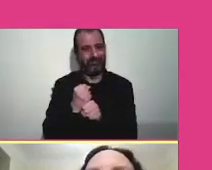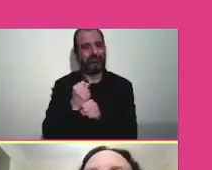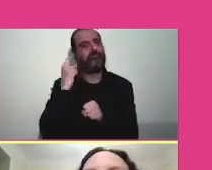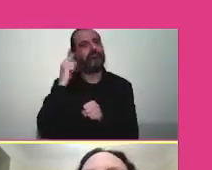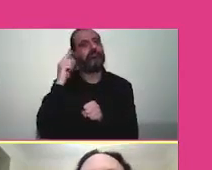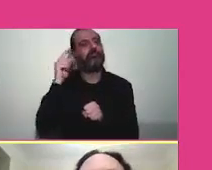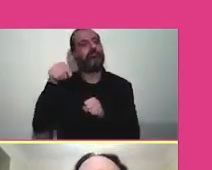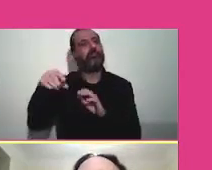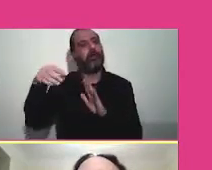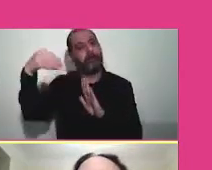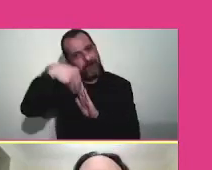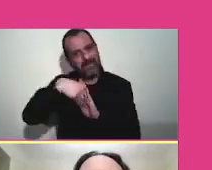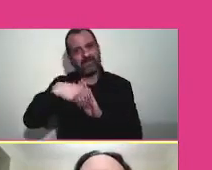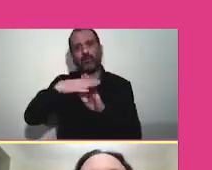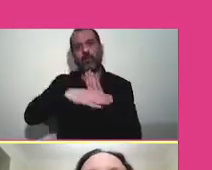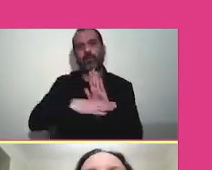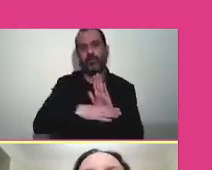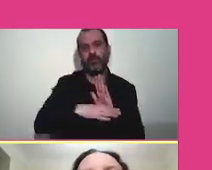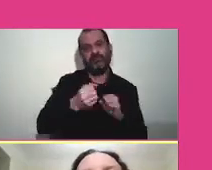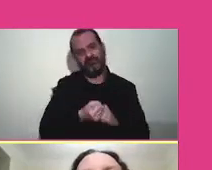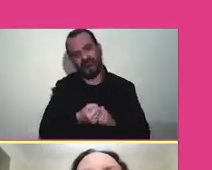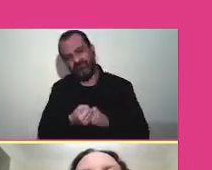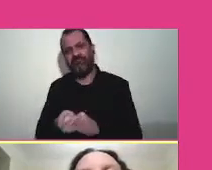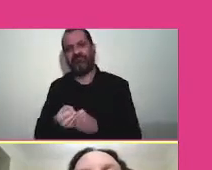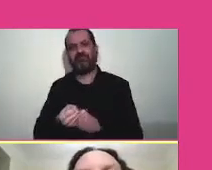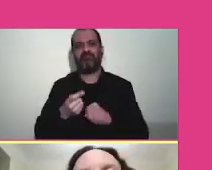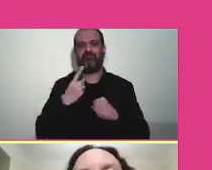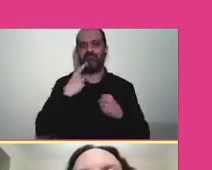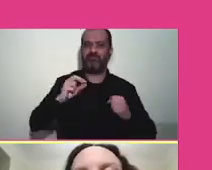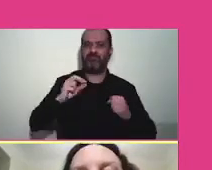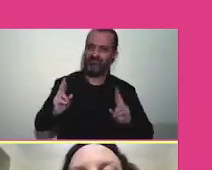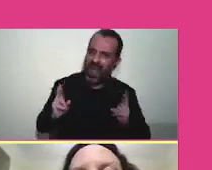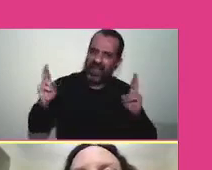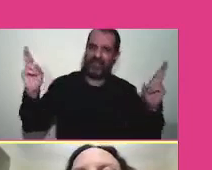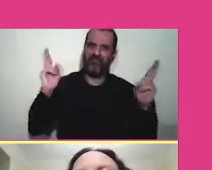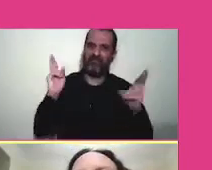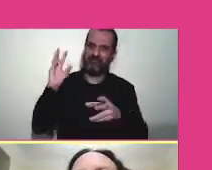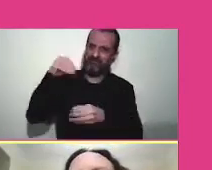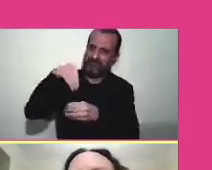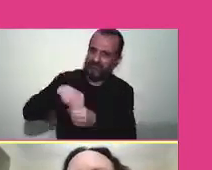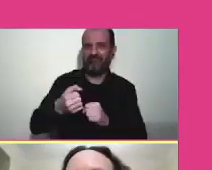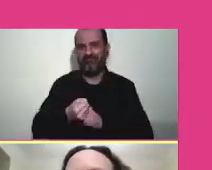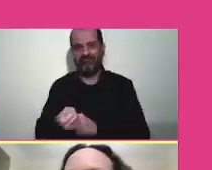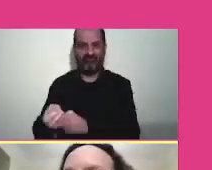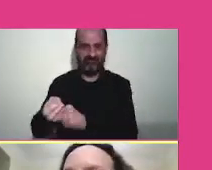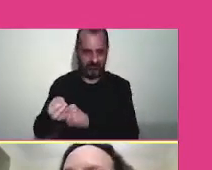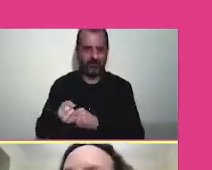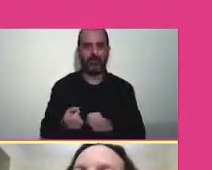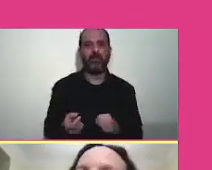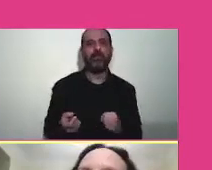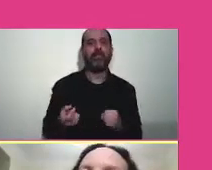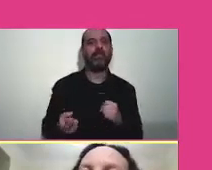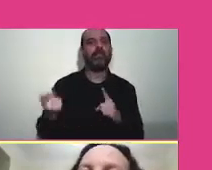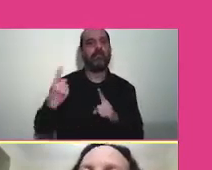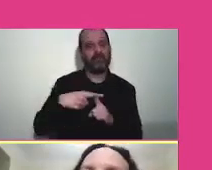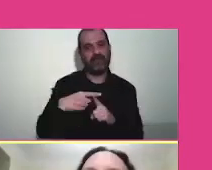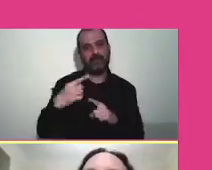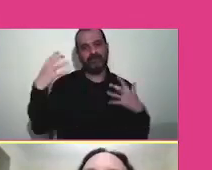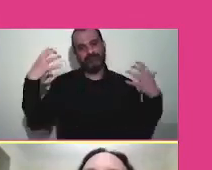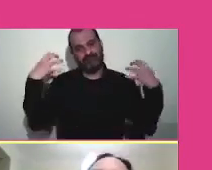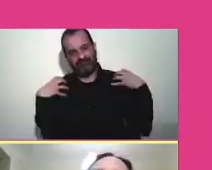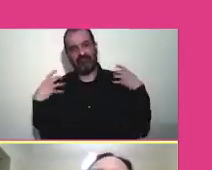του προγράμματος Active Citizens Fund. Και να ευχαριστήσω ακόμα μία φορά και τη διαχειρίστρια